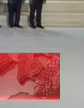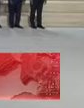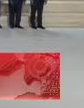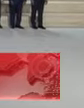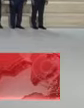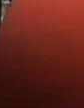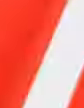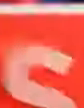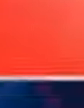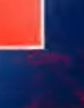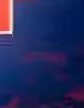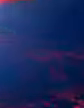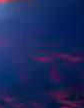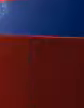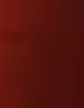к катастрофе?